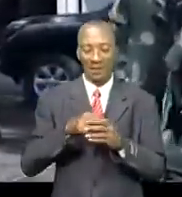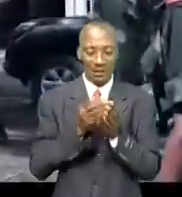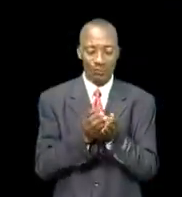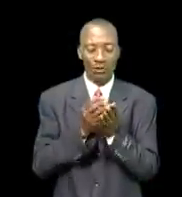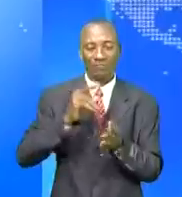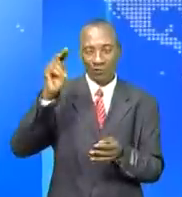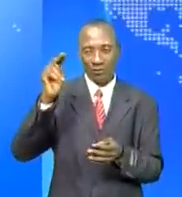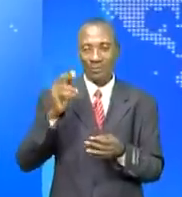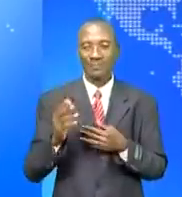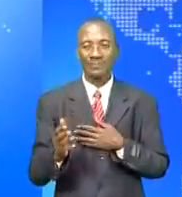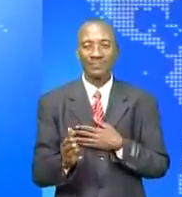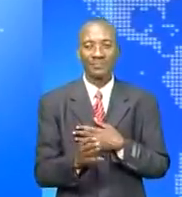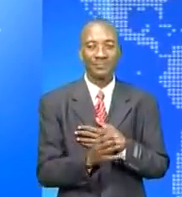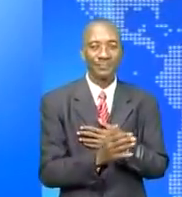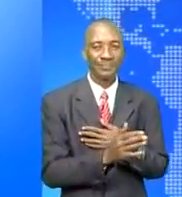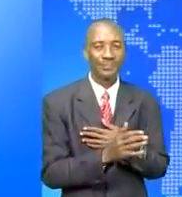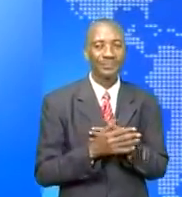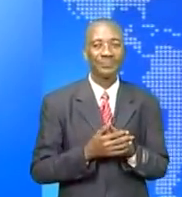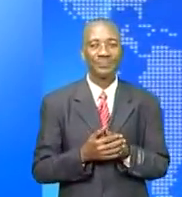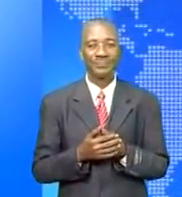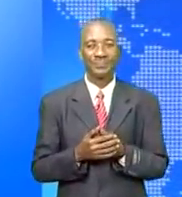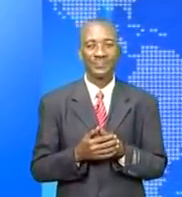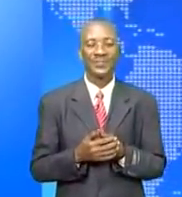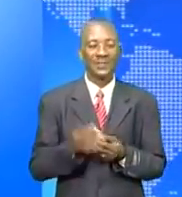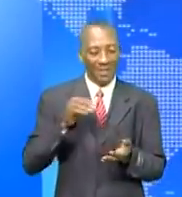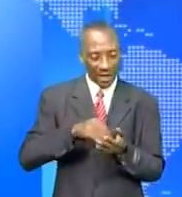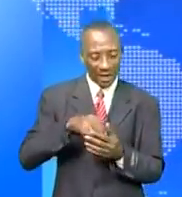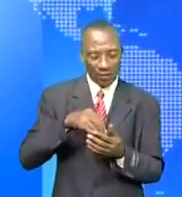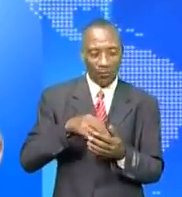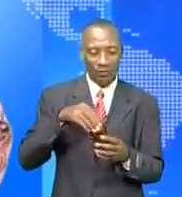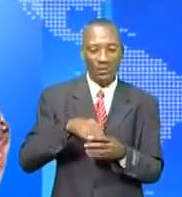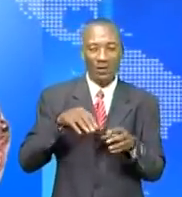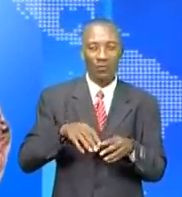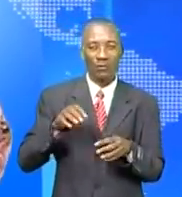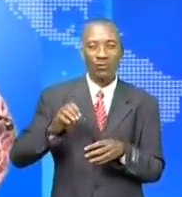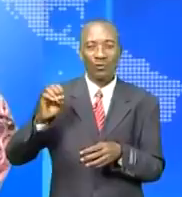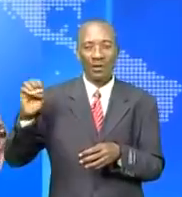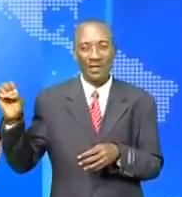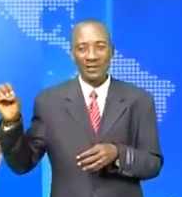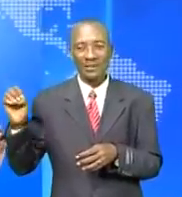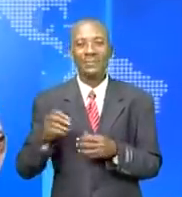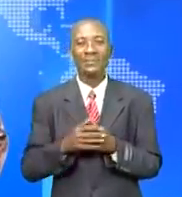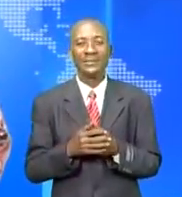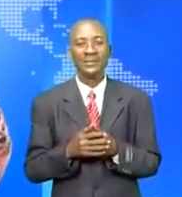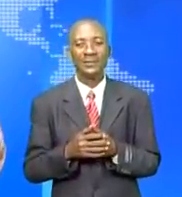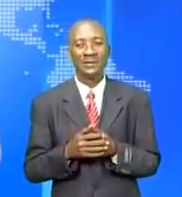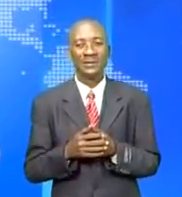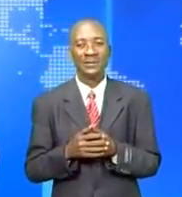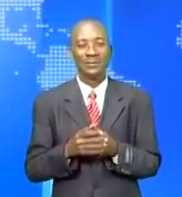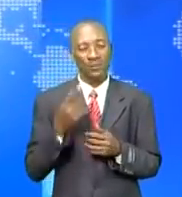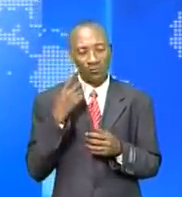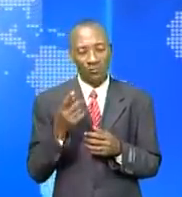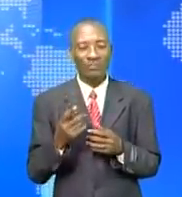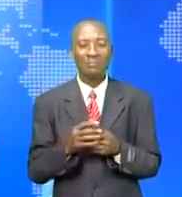national. Toujours dans l'Est de la République, les mouvements se mobilisent pour apporter leur réconfort aux femmes